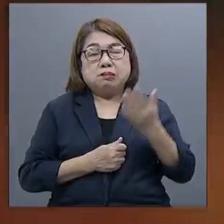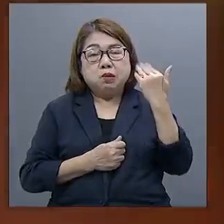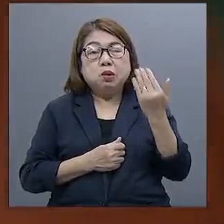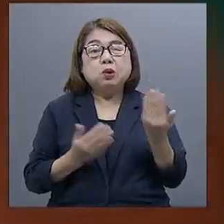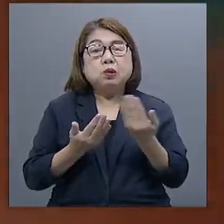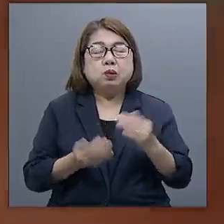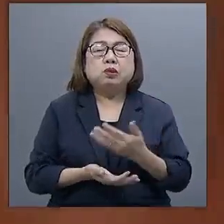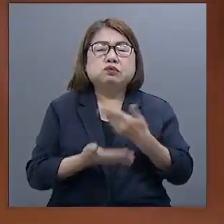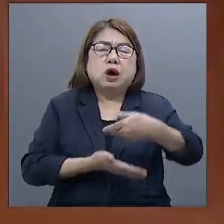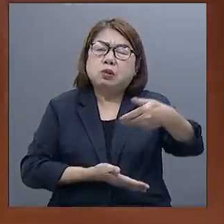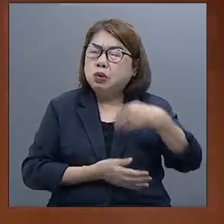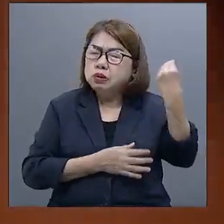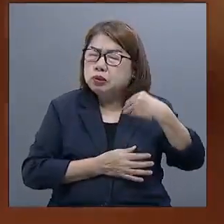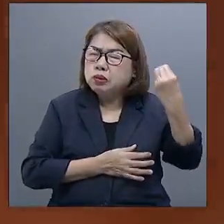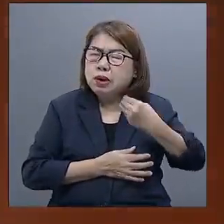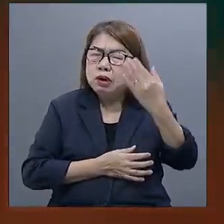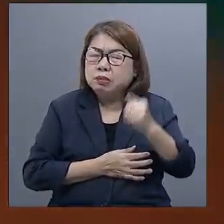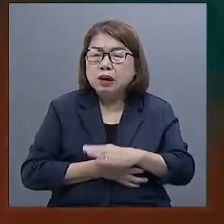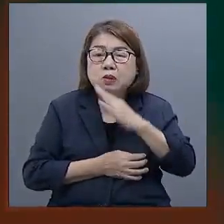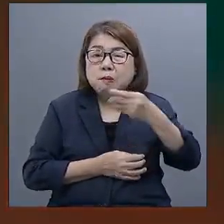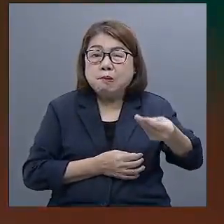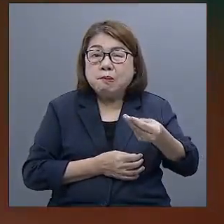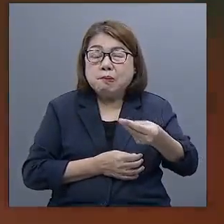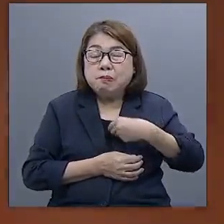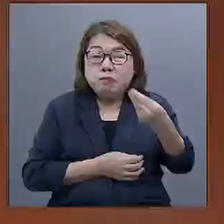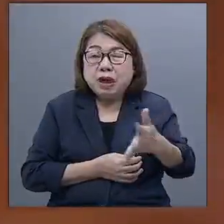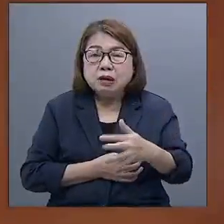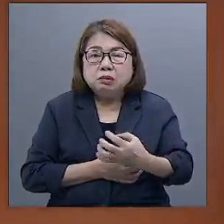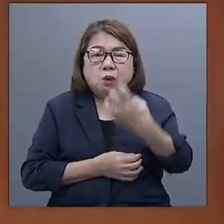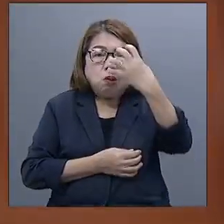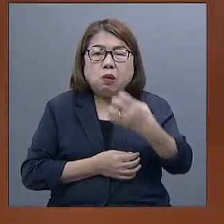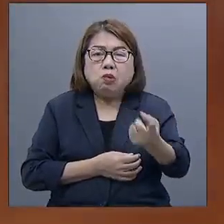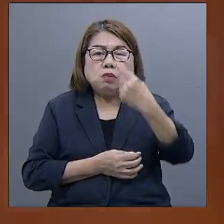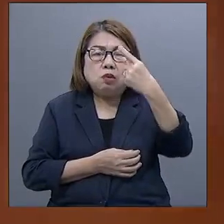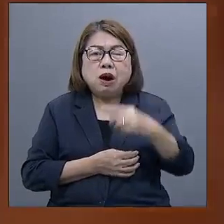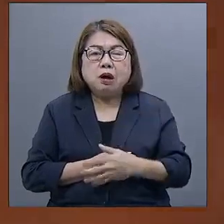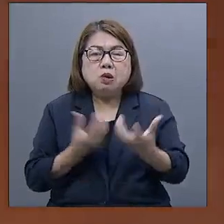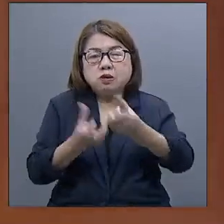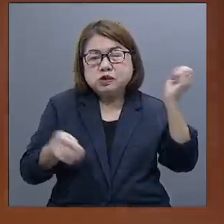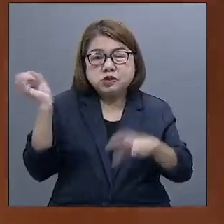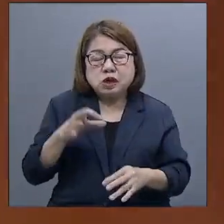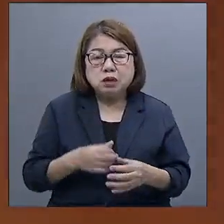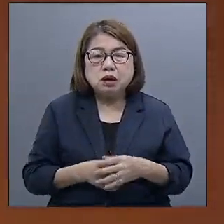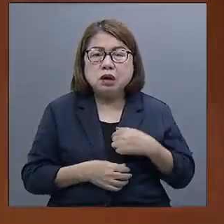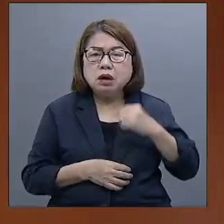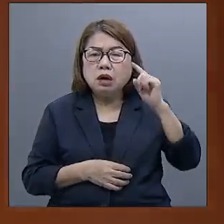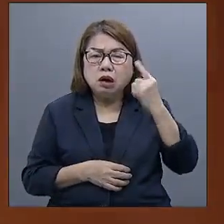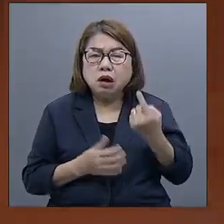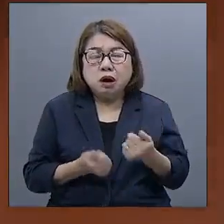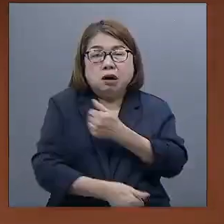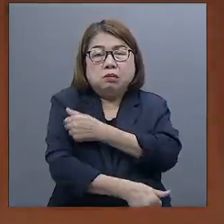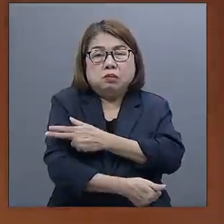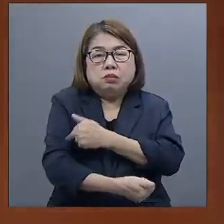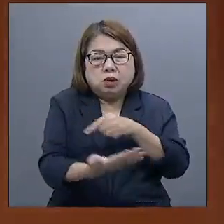มักจะมาขอเงินทุกวันถ้าไม่ให้ก็จะด่าทอแล้วก็ทำลายข้าวของแล้วก็เพิ่งทราบเรื่องว่าผลตรวจของแพทย์